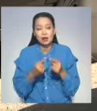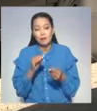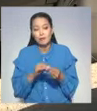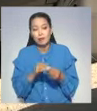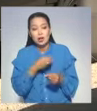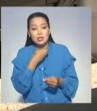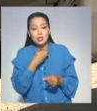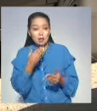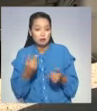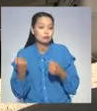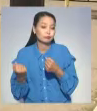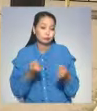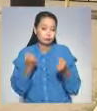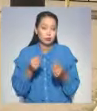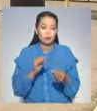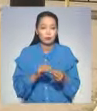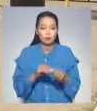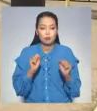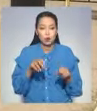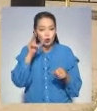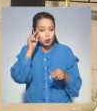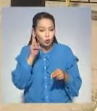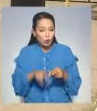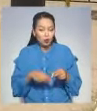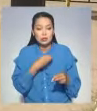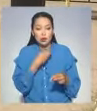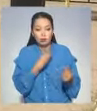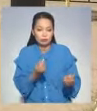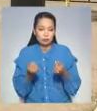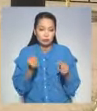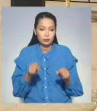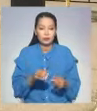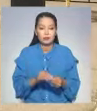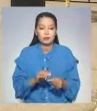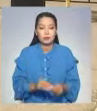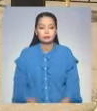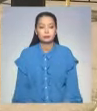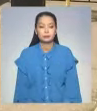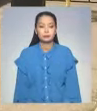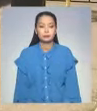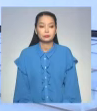жүруге рұқсат беріп отыр. Бақыт Рахметова, Нұркен Жалмұхан, Астана Таймс, Ақтөбеден.